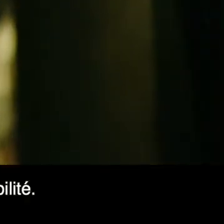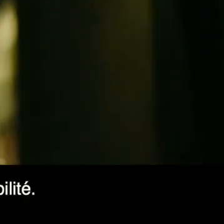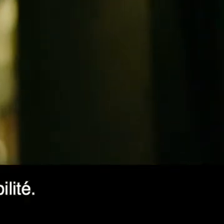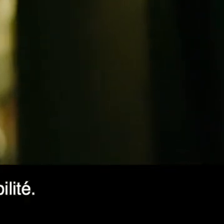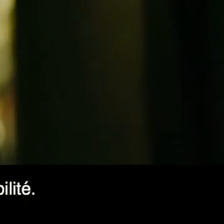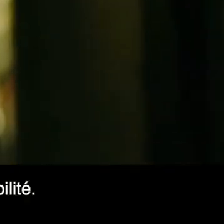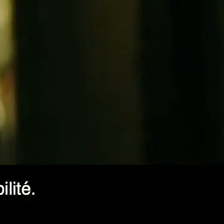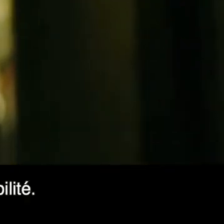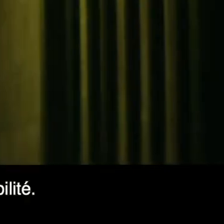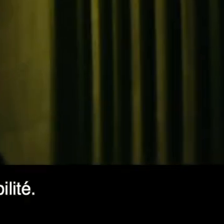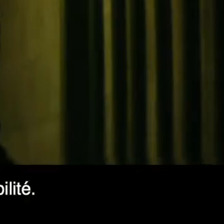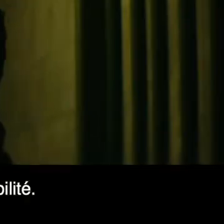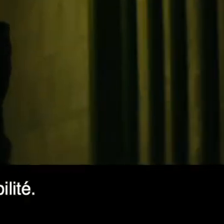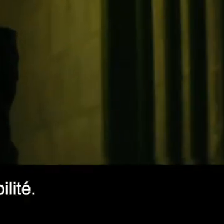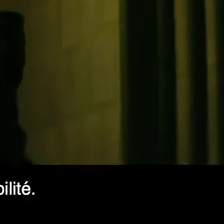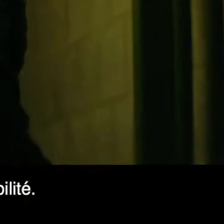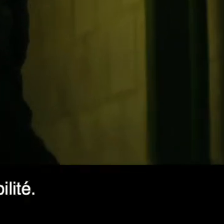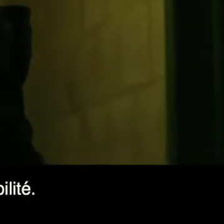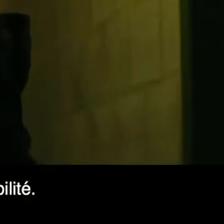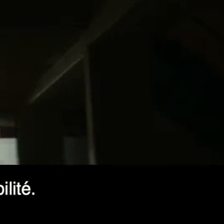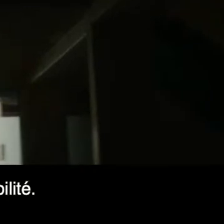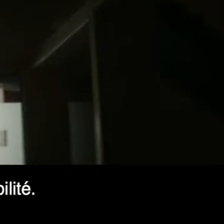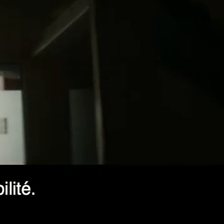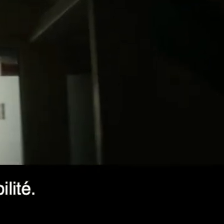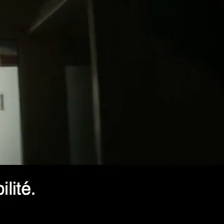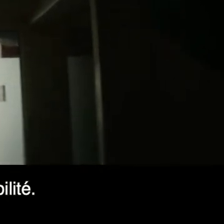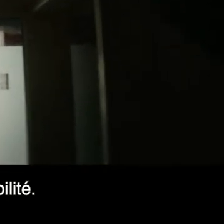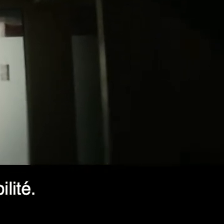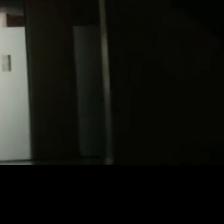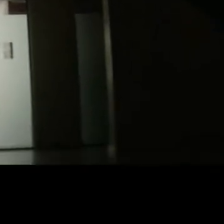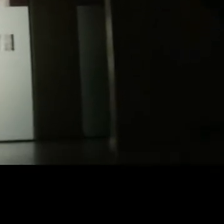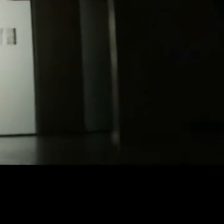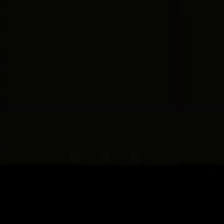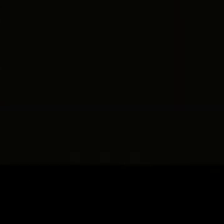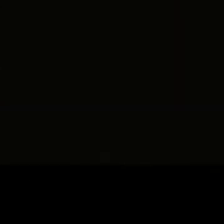Chacun a un rôle à jouer. Une responsabilité.